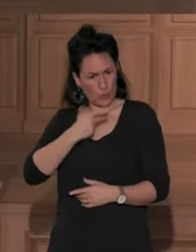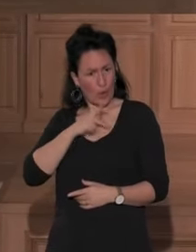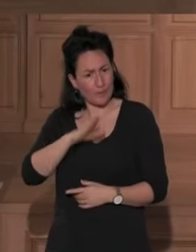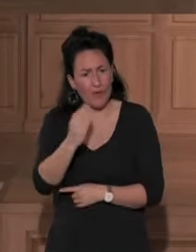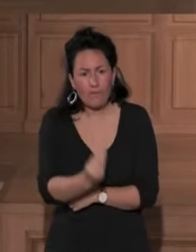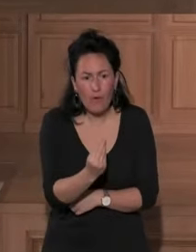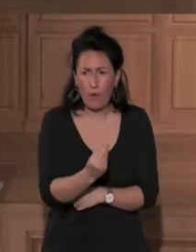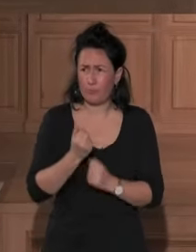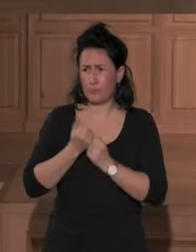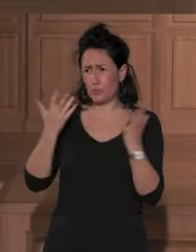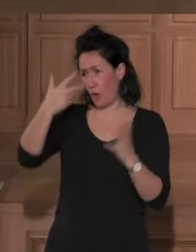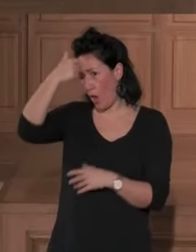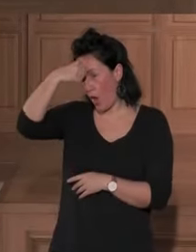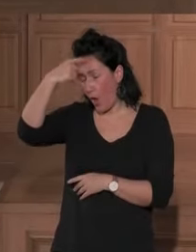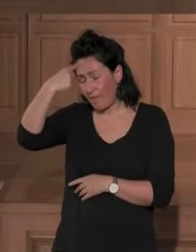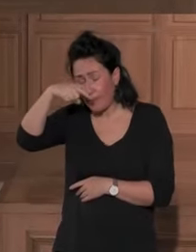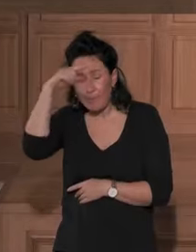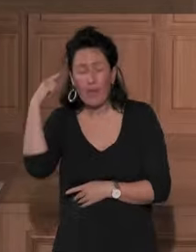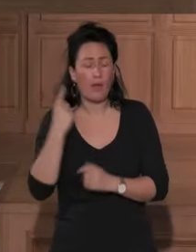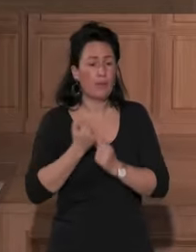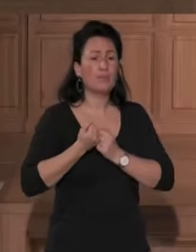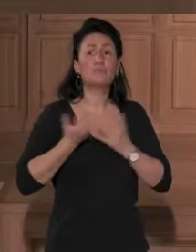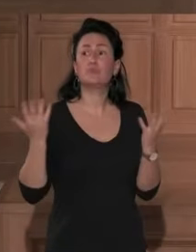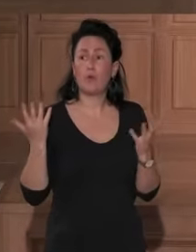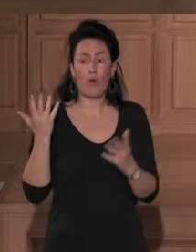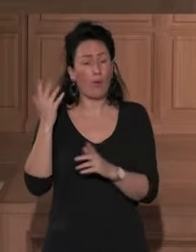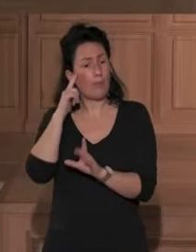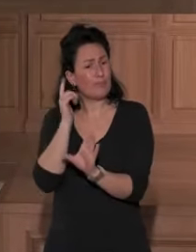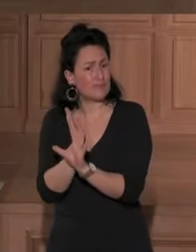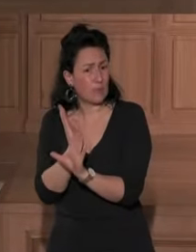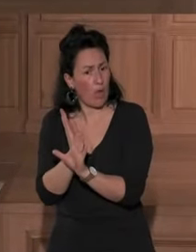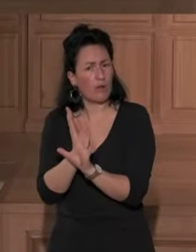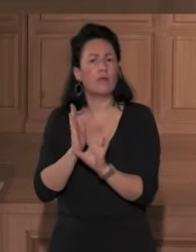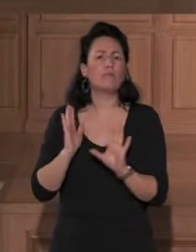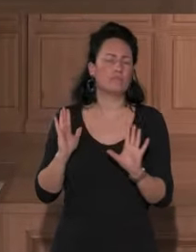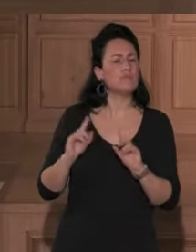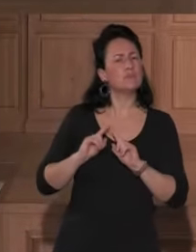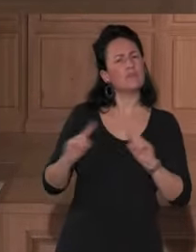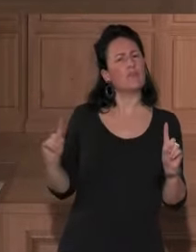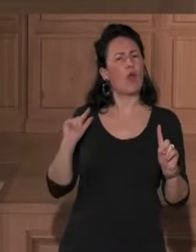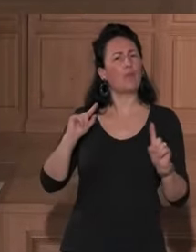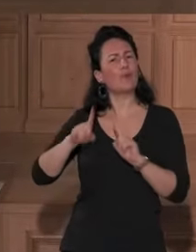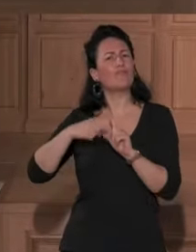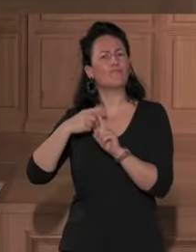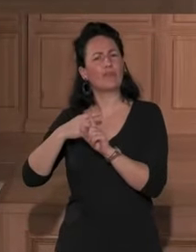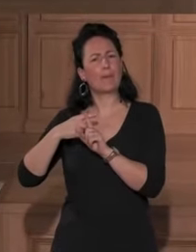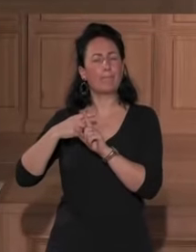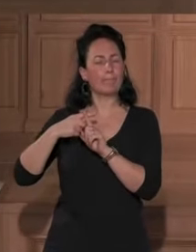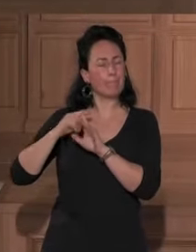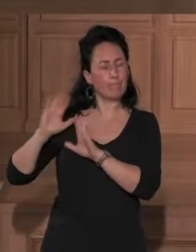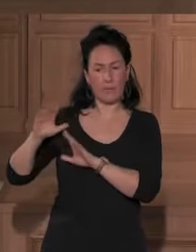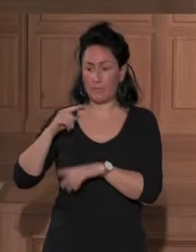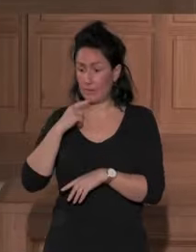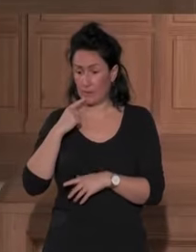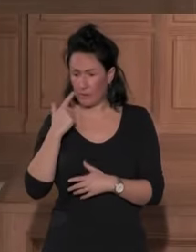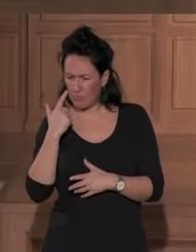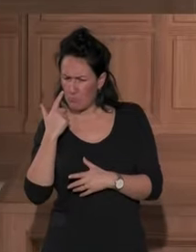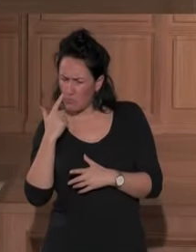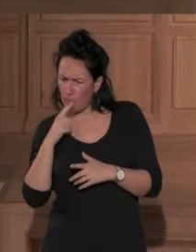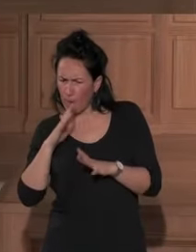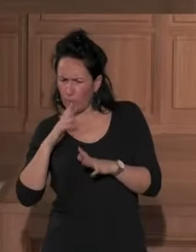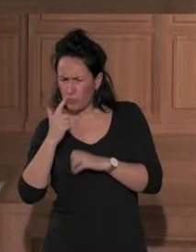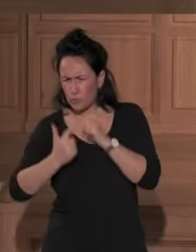plusieurs psychologues. On a des équipes spécialisées. Alors, c'est pas comme le film en norme, hein. C'est du diagnostic